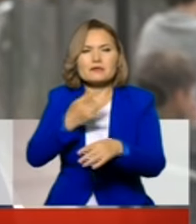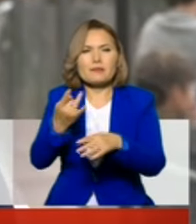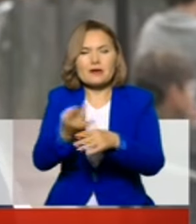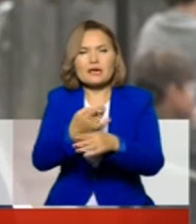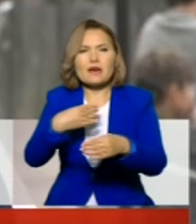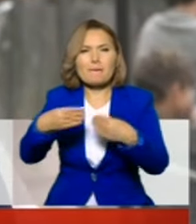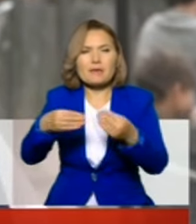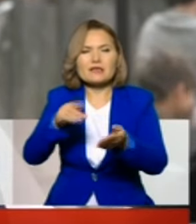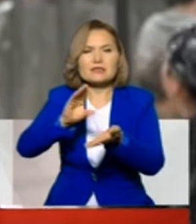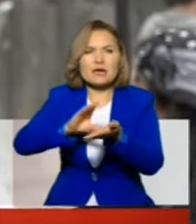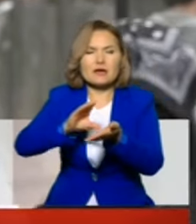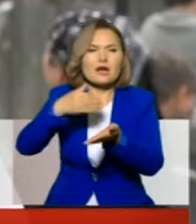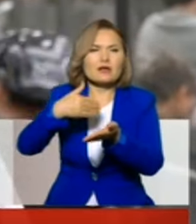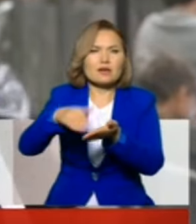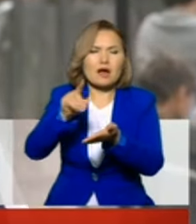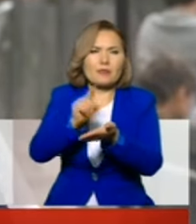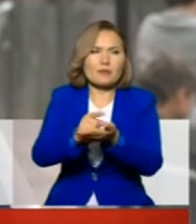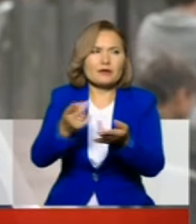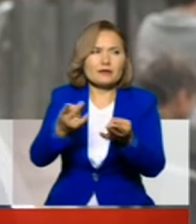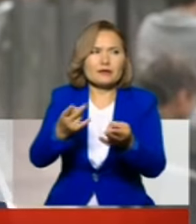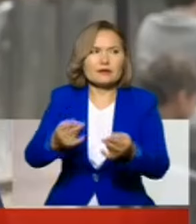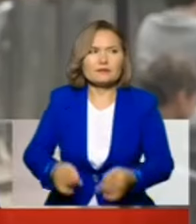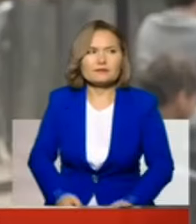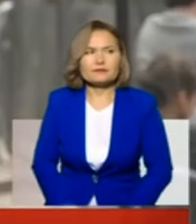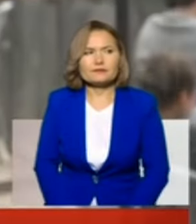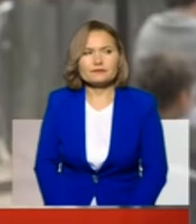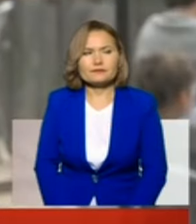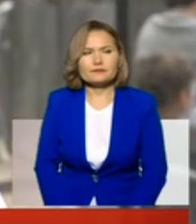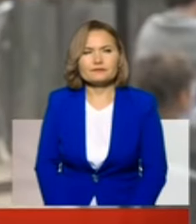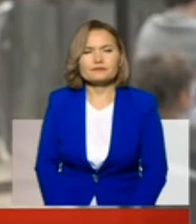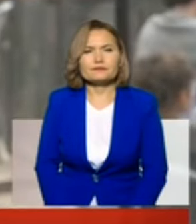керек. Бұл Алматының жаңа дәстүріне айналады деп ойлаймын.